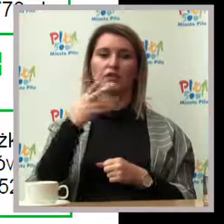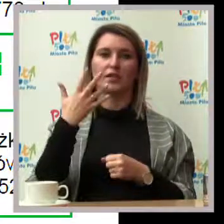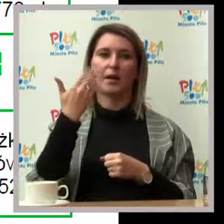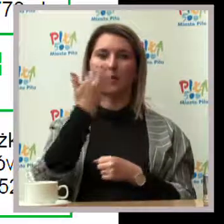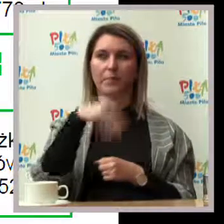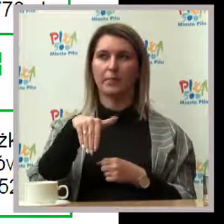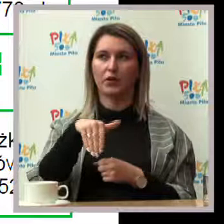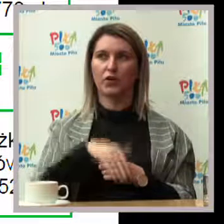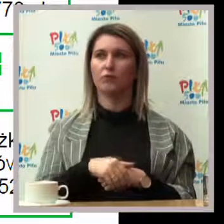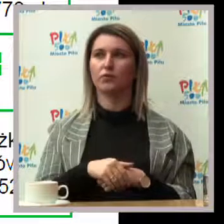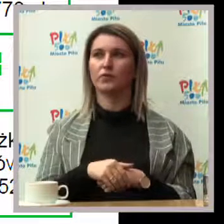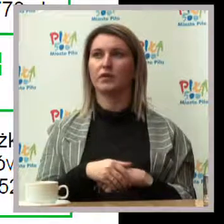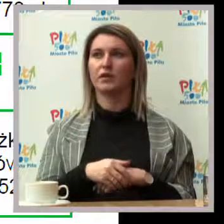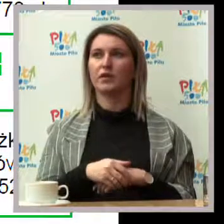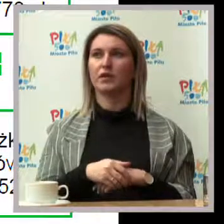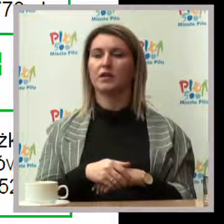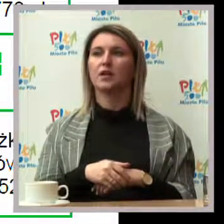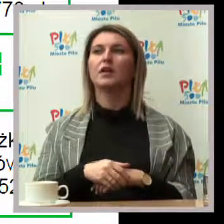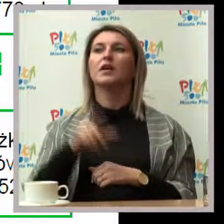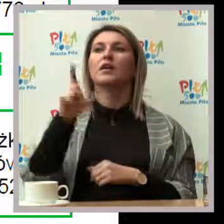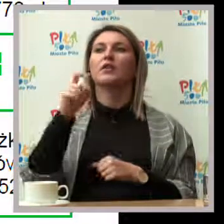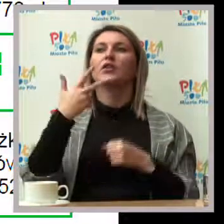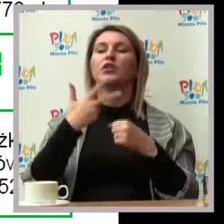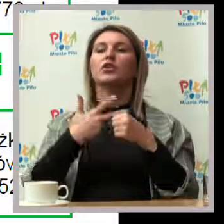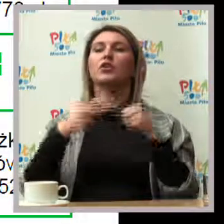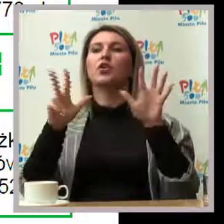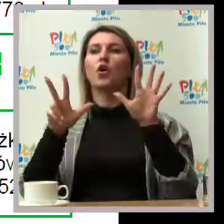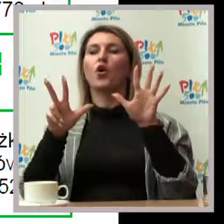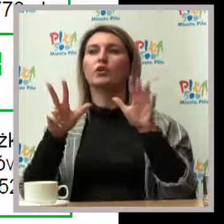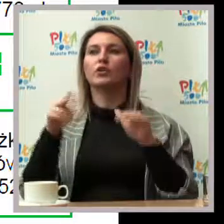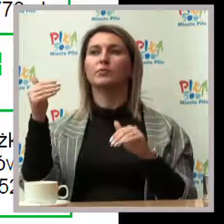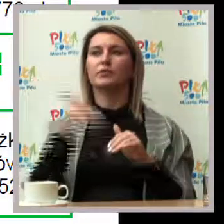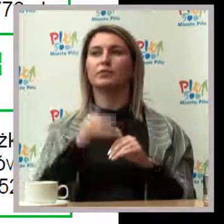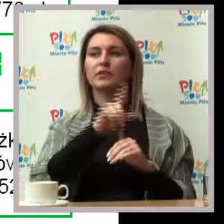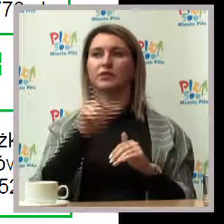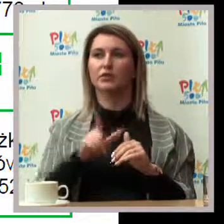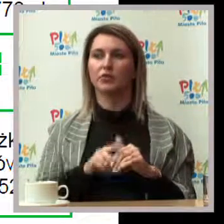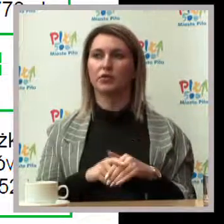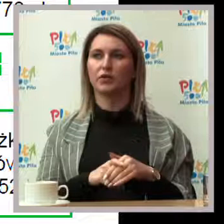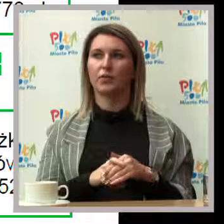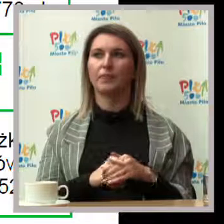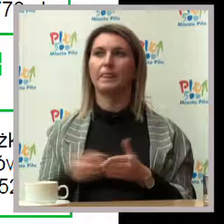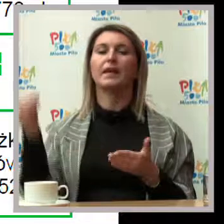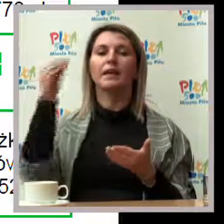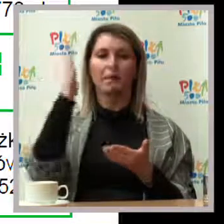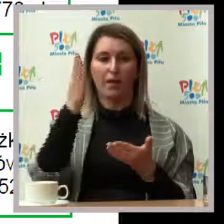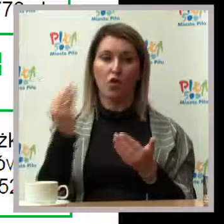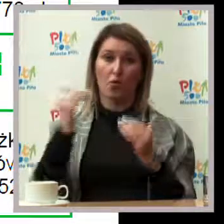milionów 238 tysięcy. I tak jak mówiłam chwilę temu, te dochody bieżące będą nam w trakcie roku